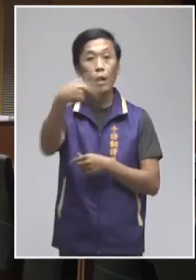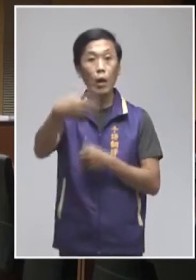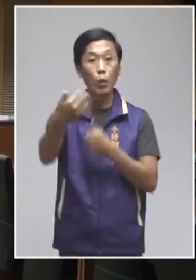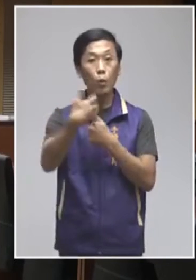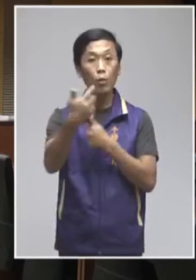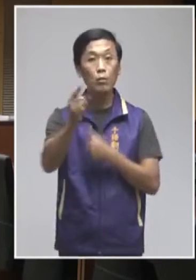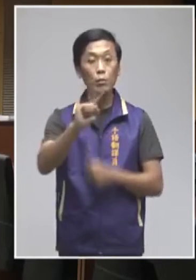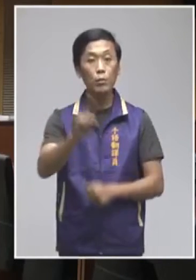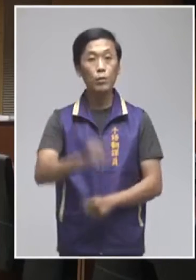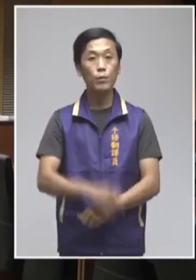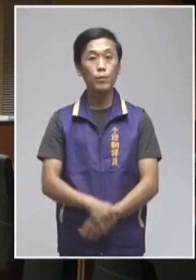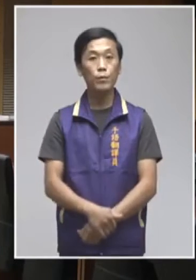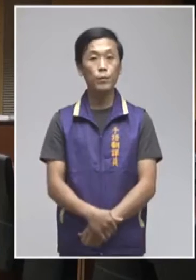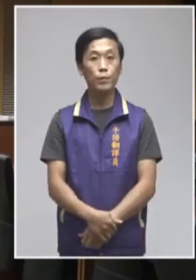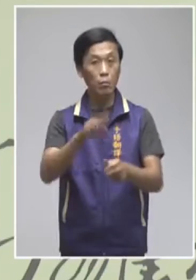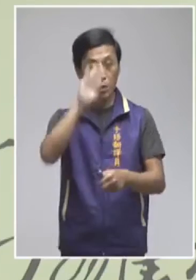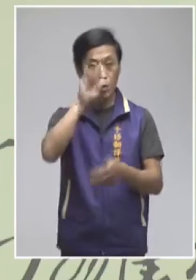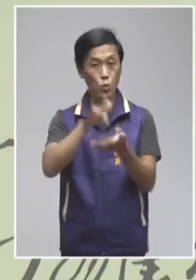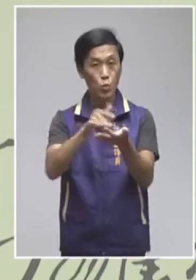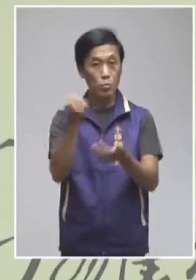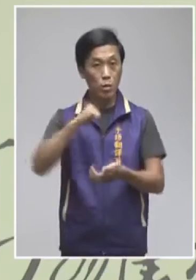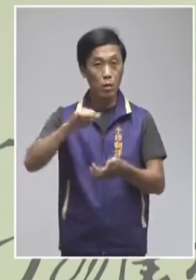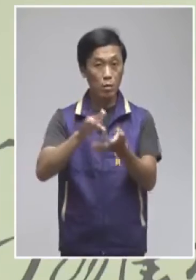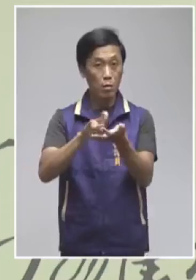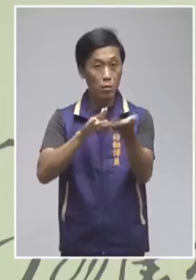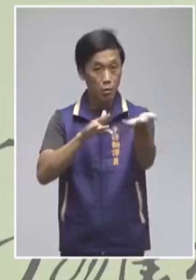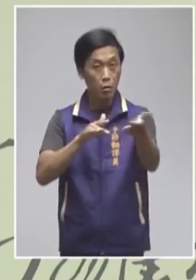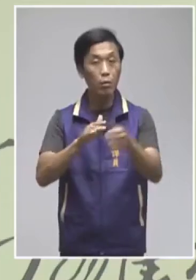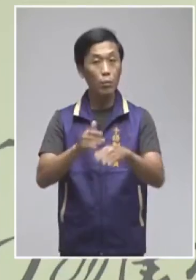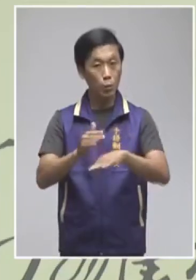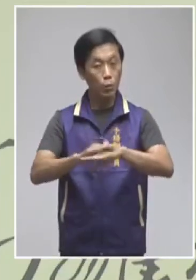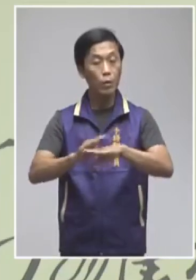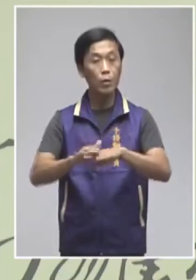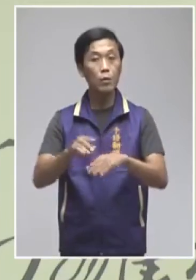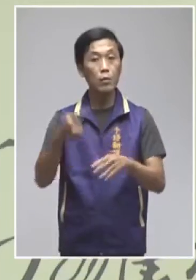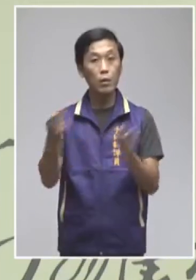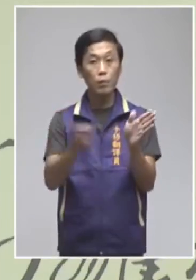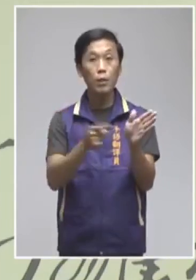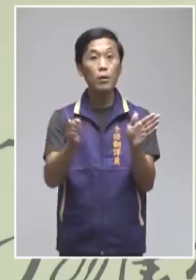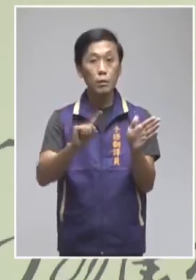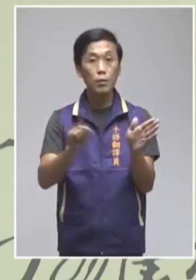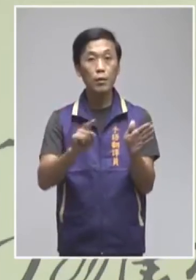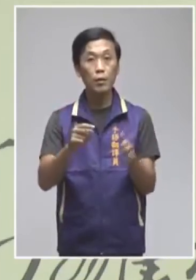在机场接机的时候也要更加注意，当然暑假期间外出游玩也要做